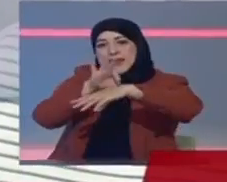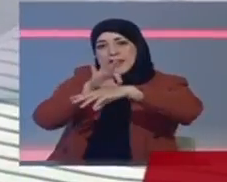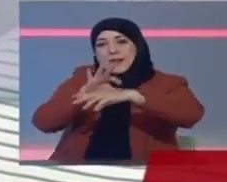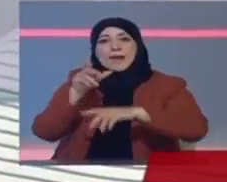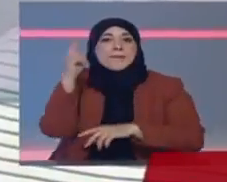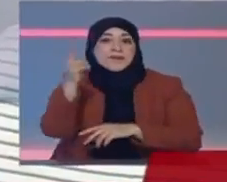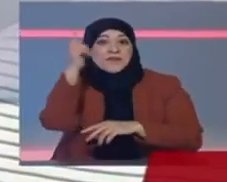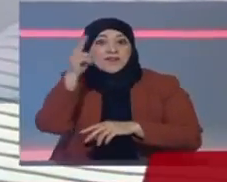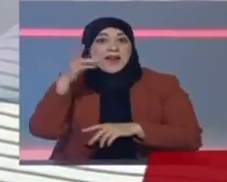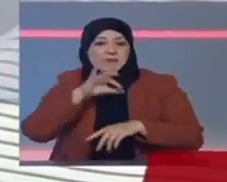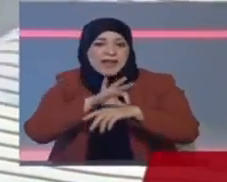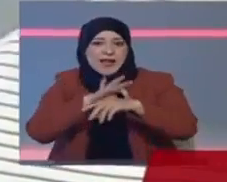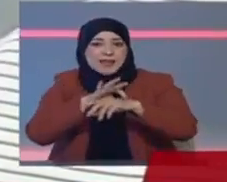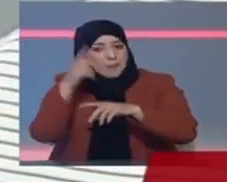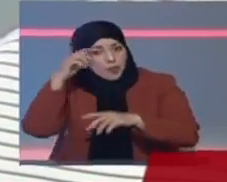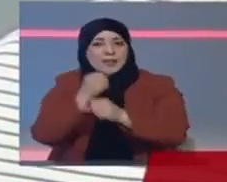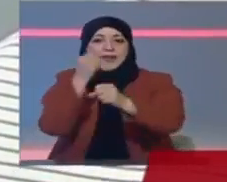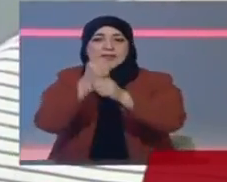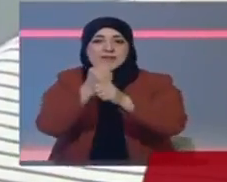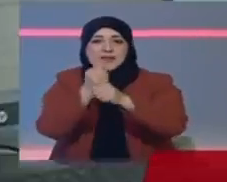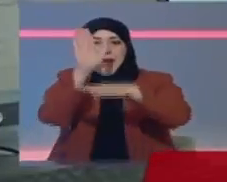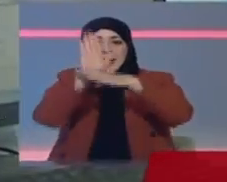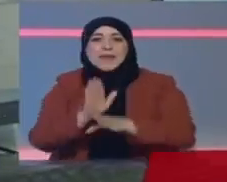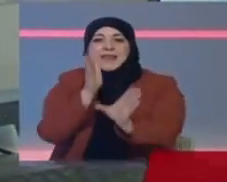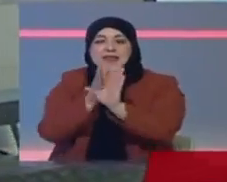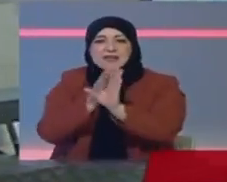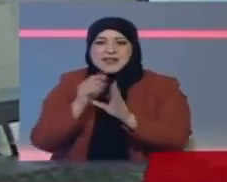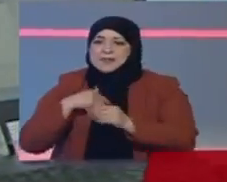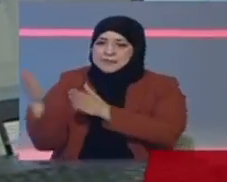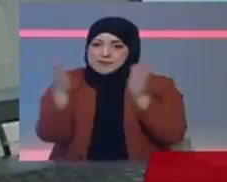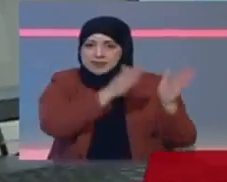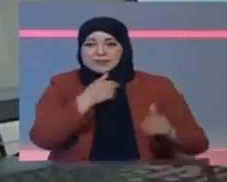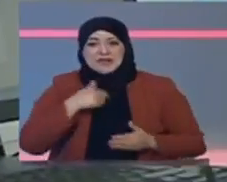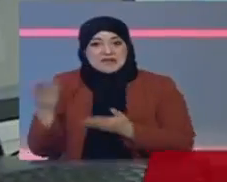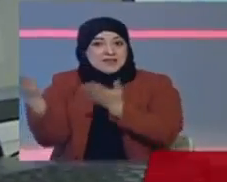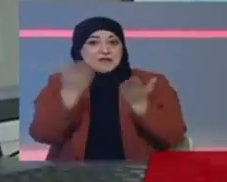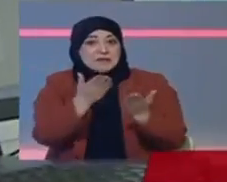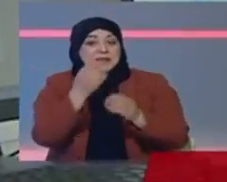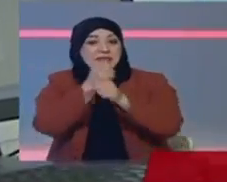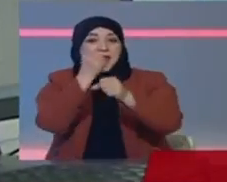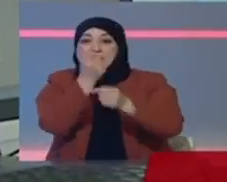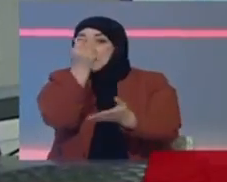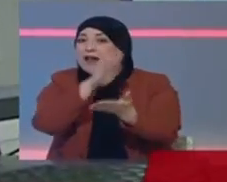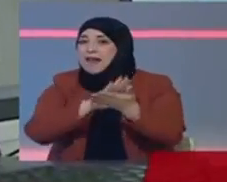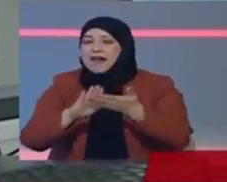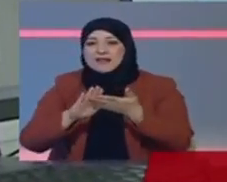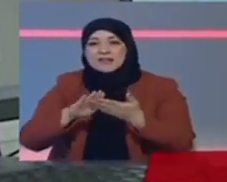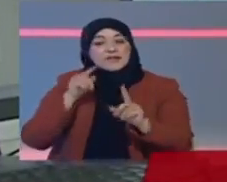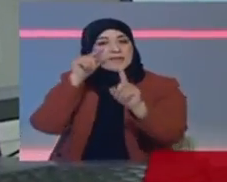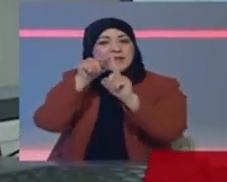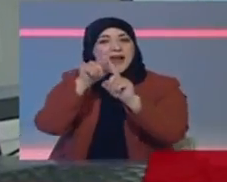تطوعوا من اجل ازاء خدمات احاطه نفسيه اليوم في اطار خدمه الطبيعيه اه فيما يخص اه